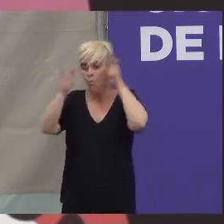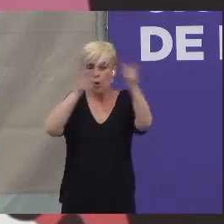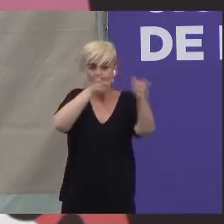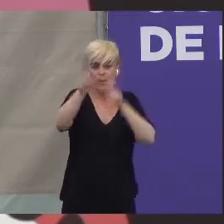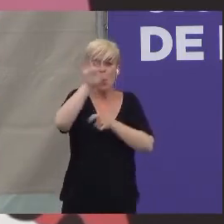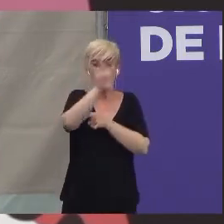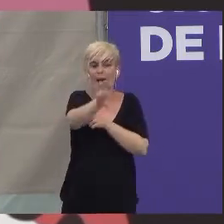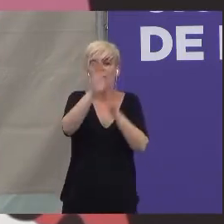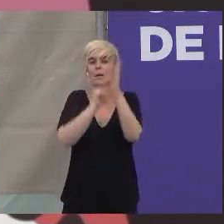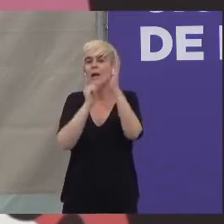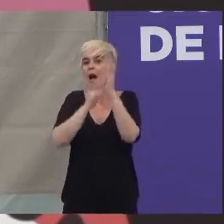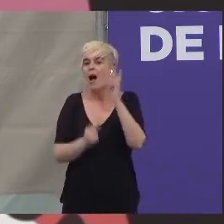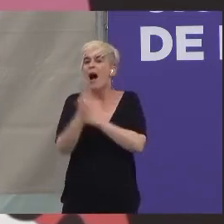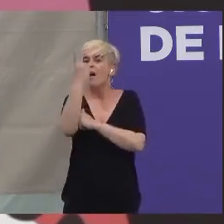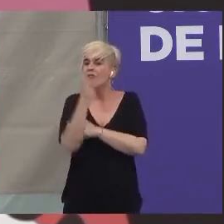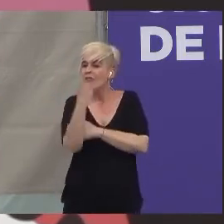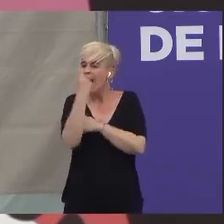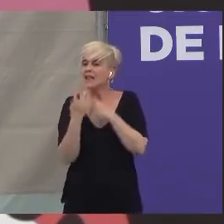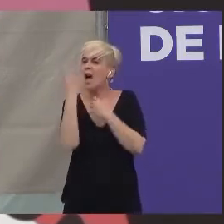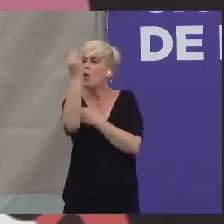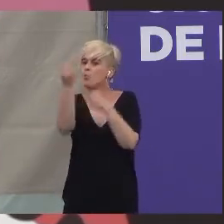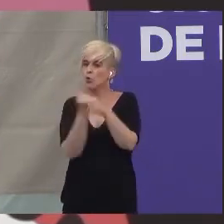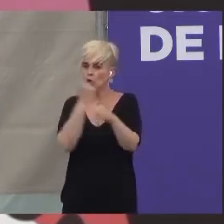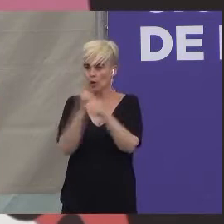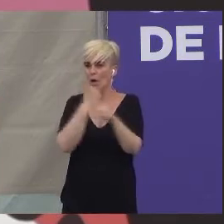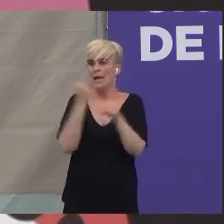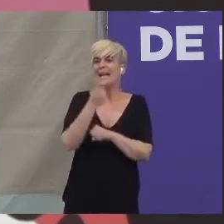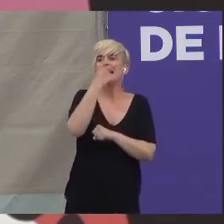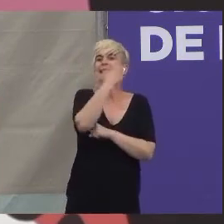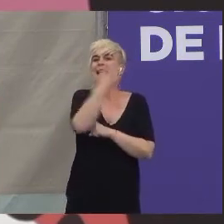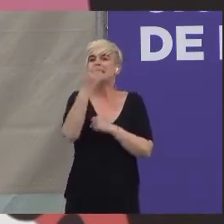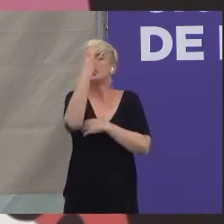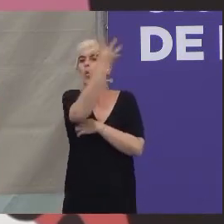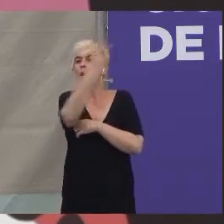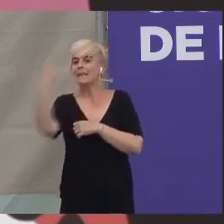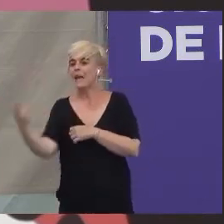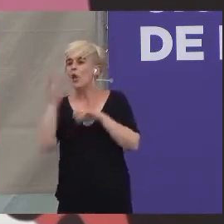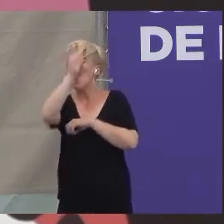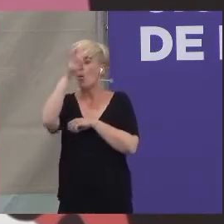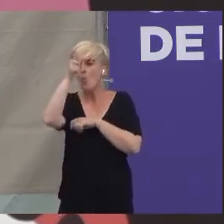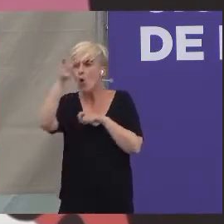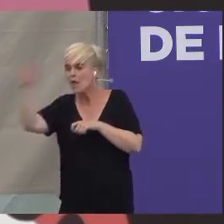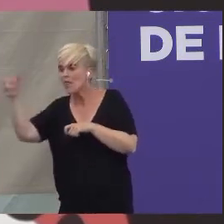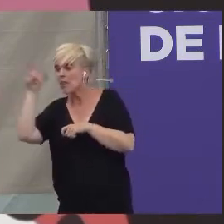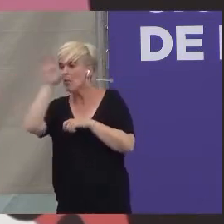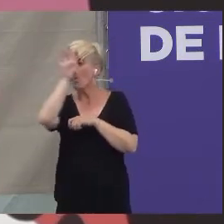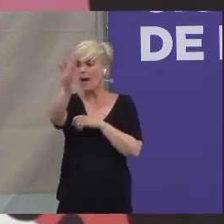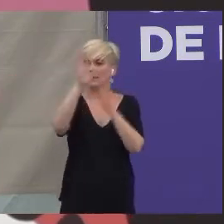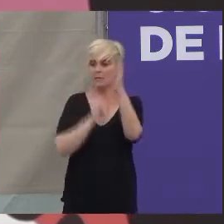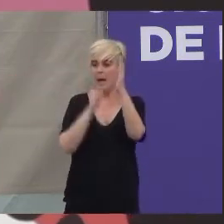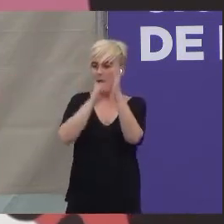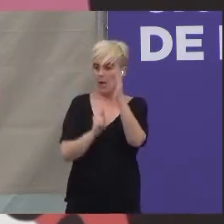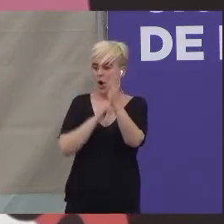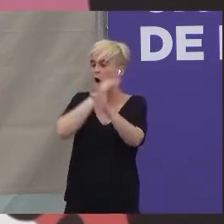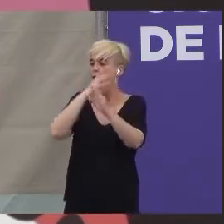Valencià. Encara queda molta feina fins als 542 municipis del País Valencià. I hem de fer-ho